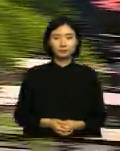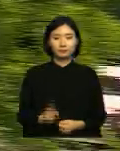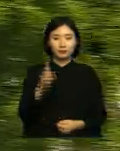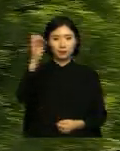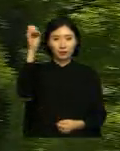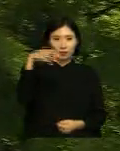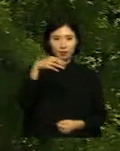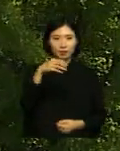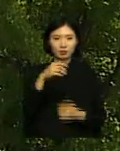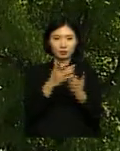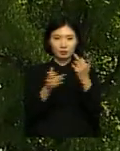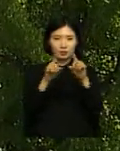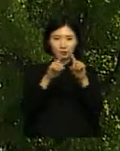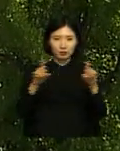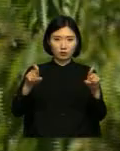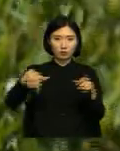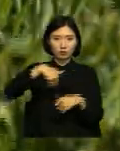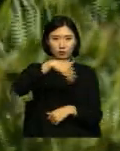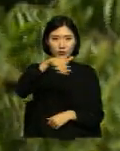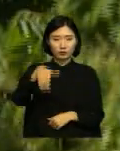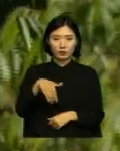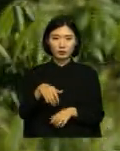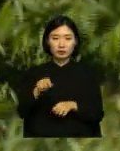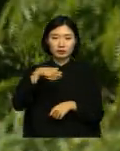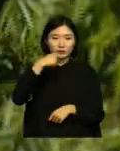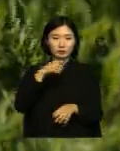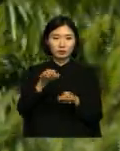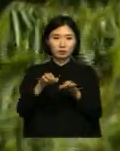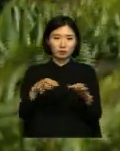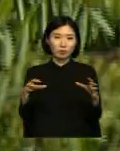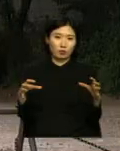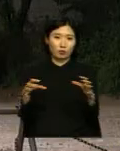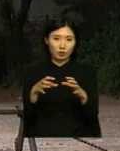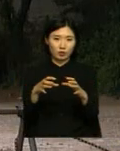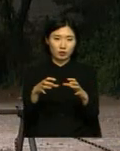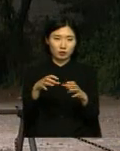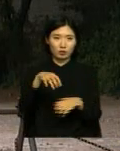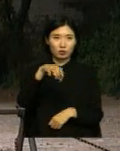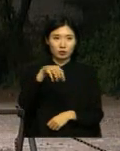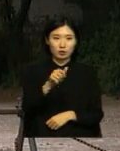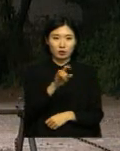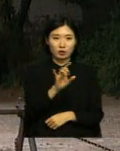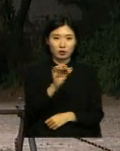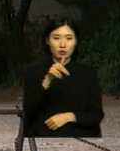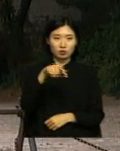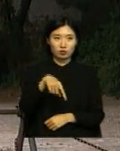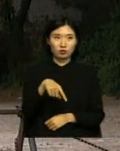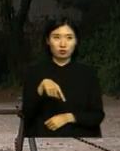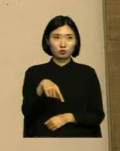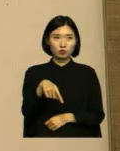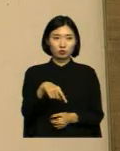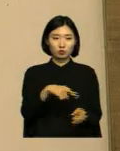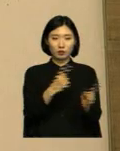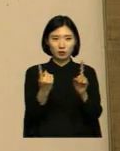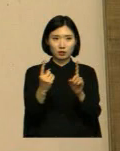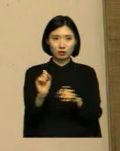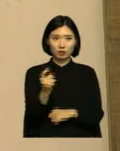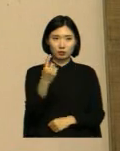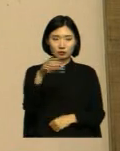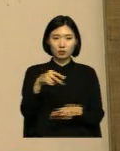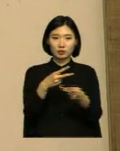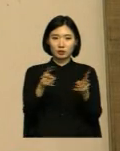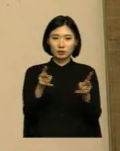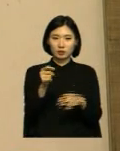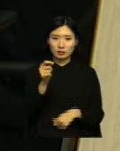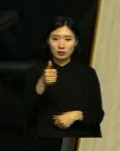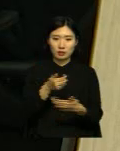고양시 행주산성 주변 음식점이 모인 동네 한가운데 자리를 잡은 행주동 활력 거점. 2층에 마련된